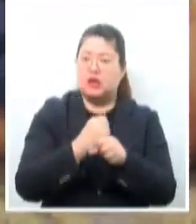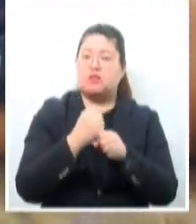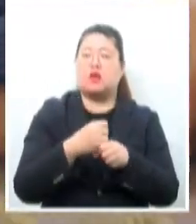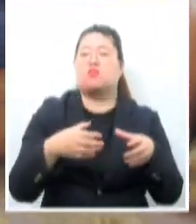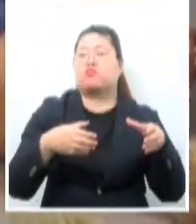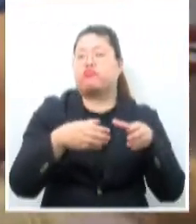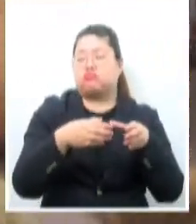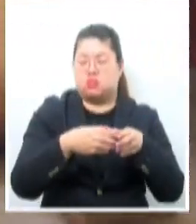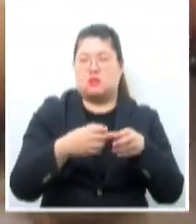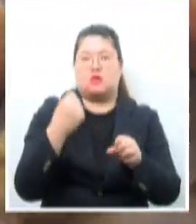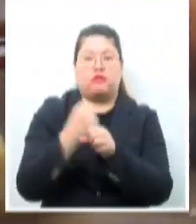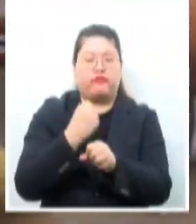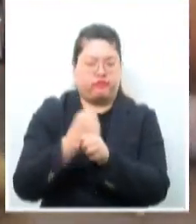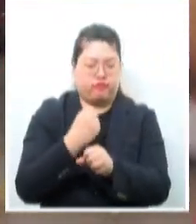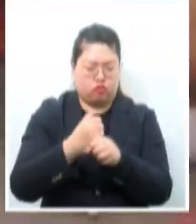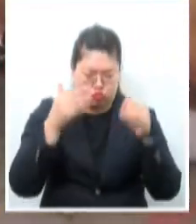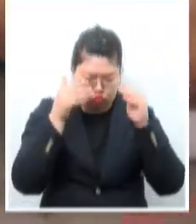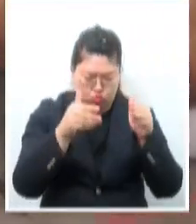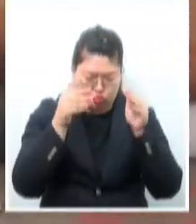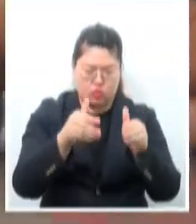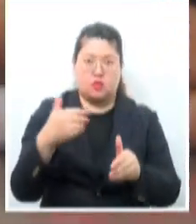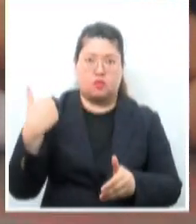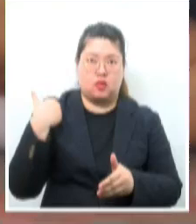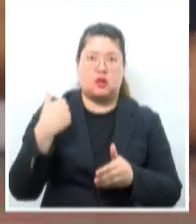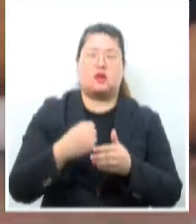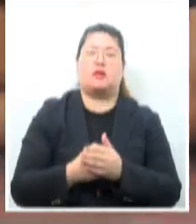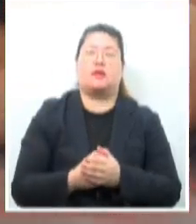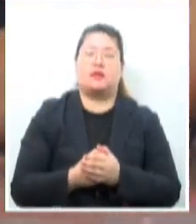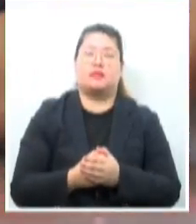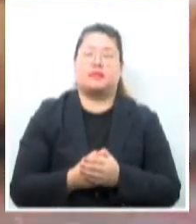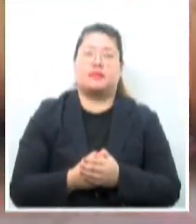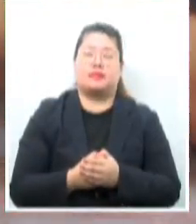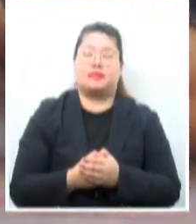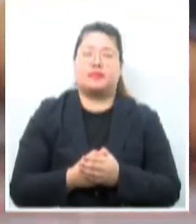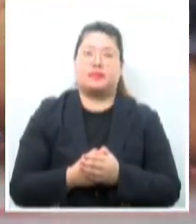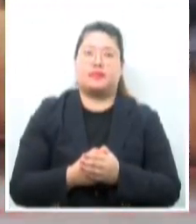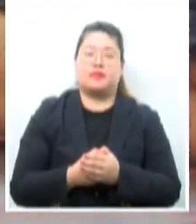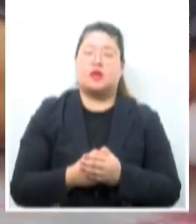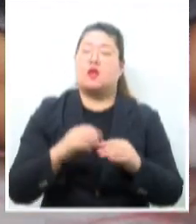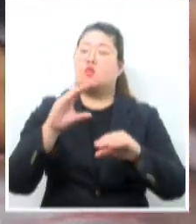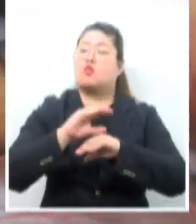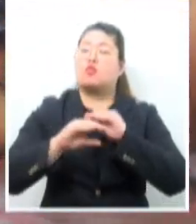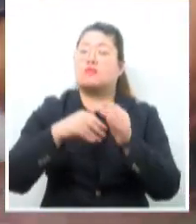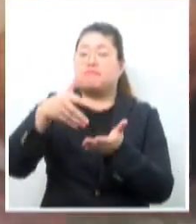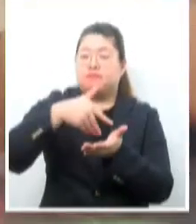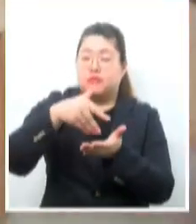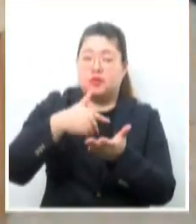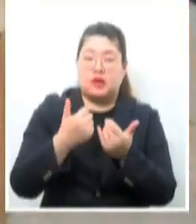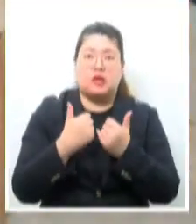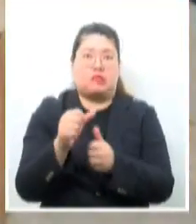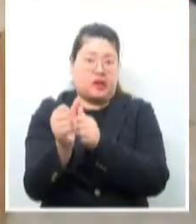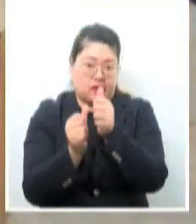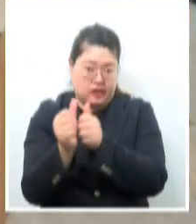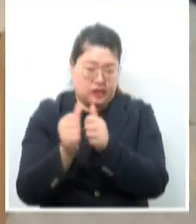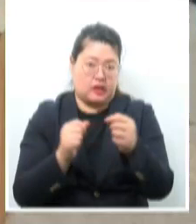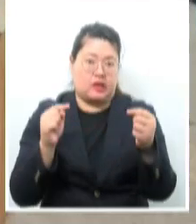ในการฝึกสมาธิอีกอย่างหนึ่งของโรงเรียนเรานะครับได้นำโครงการนี้นะครับไปประกวดใน